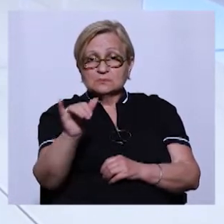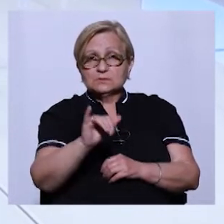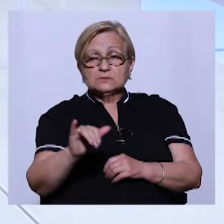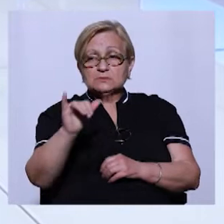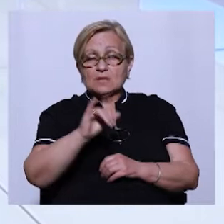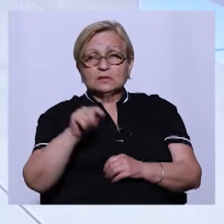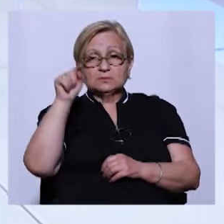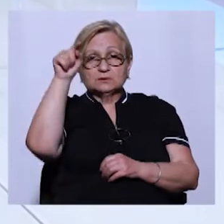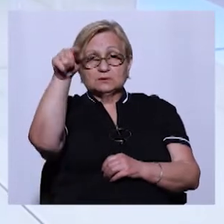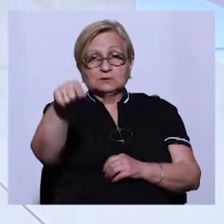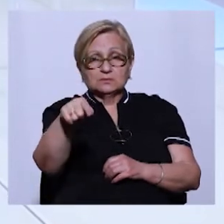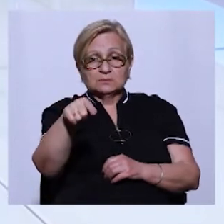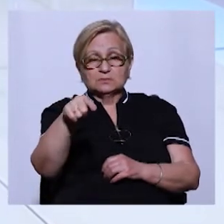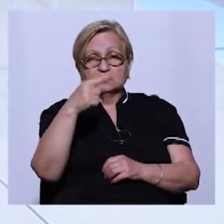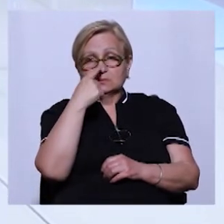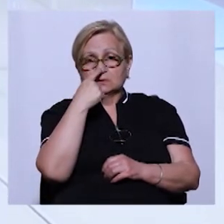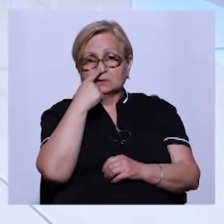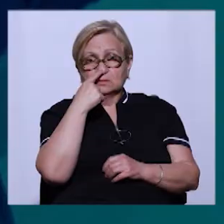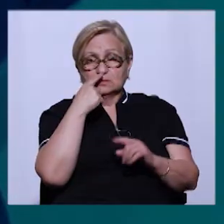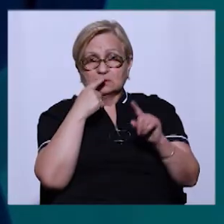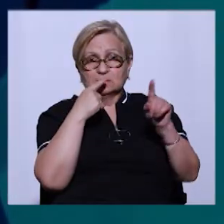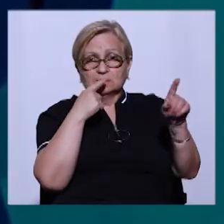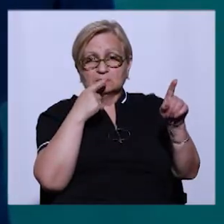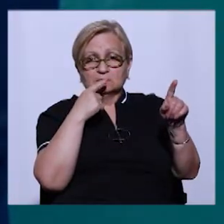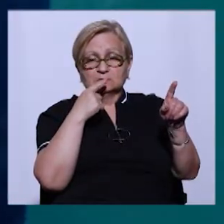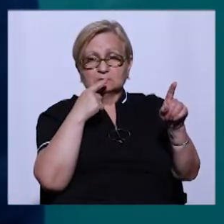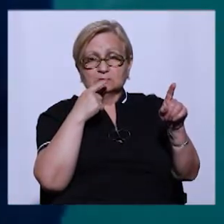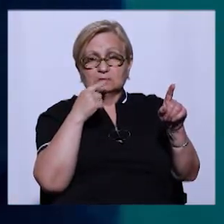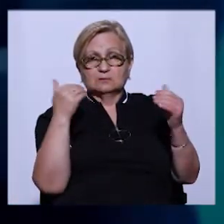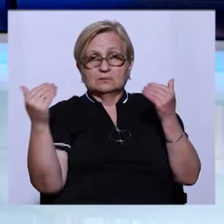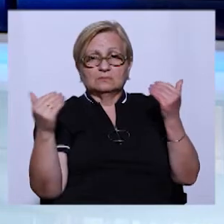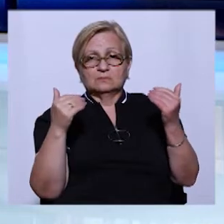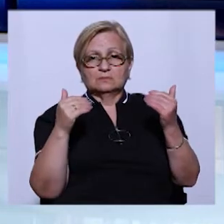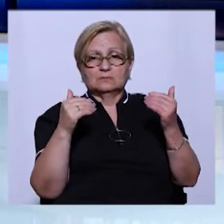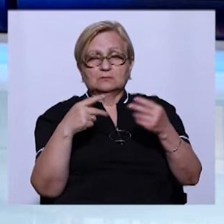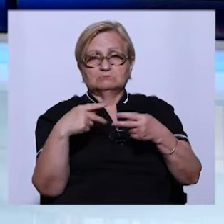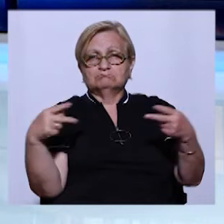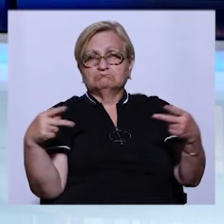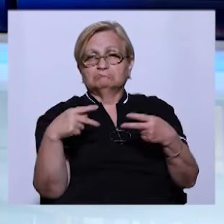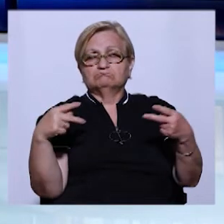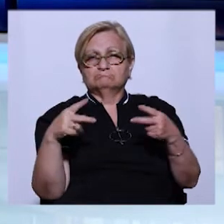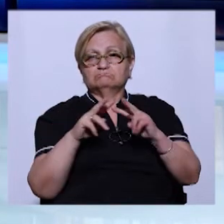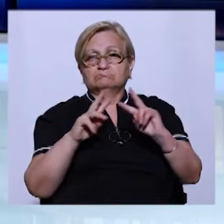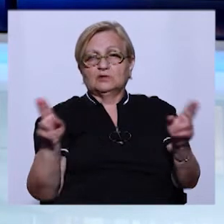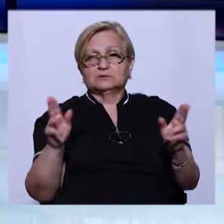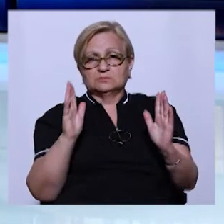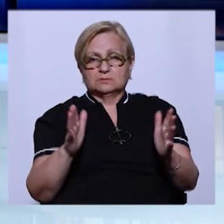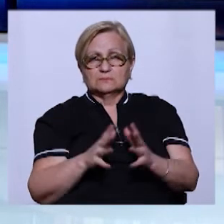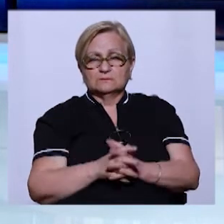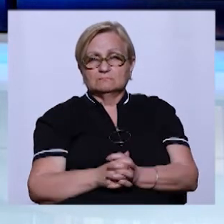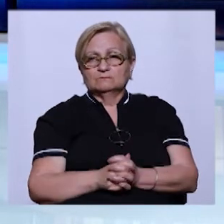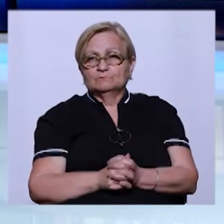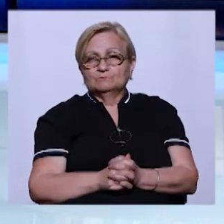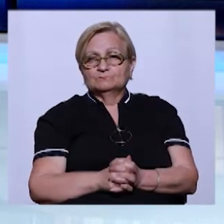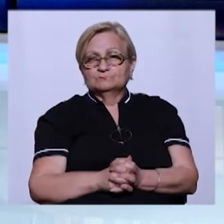ამას მისსა და ისევ მათ თანხაზე მაქვს ლაპარაკი გაუტოლდათ აი მოდი